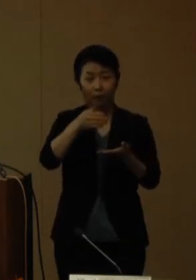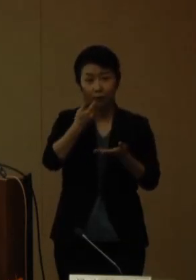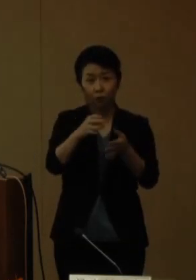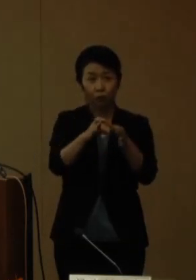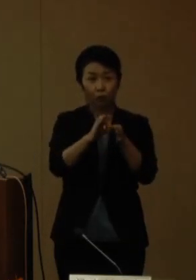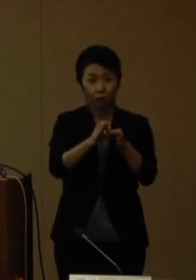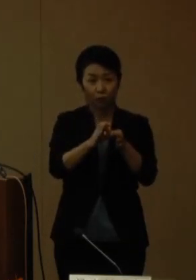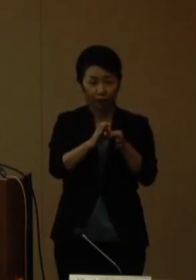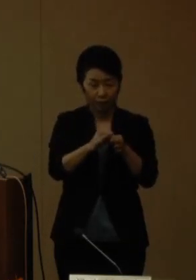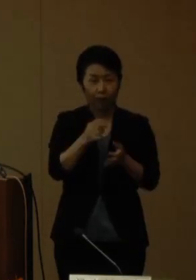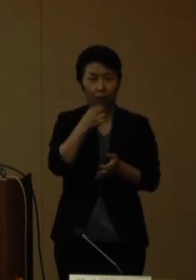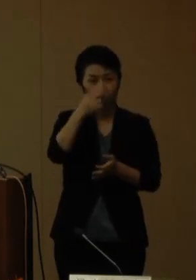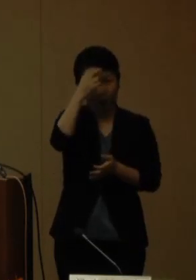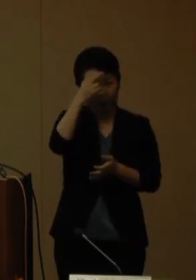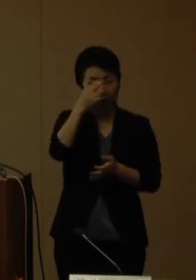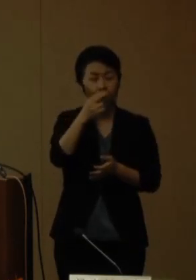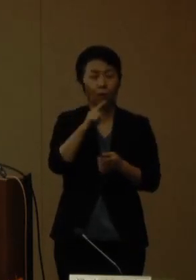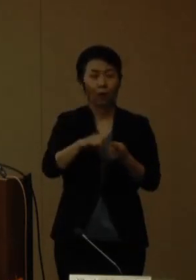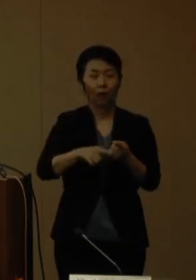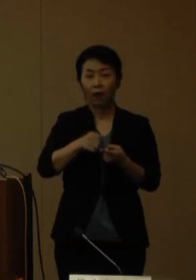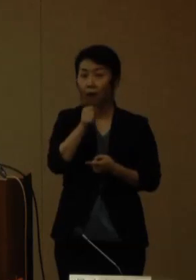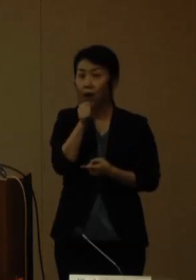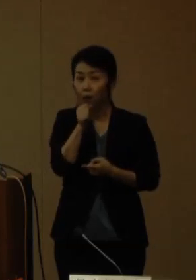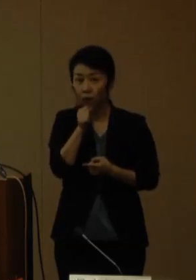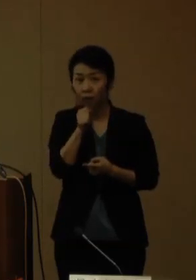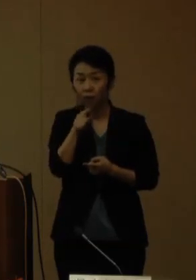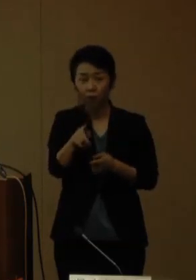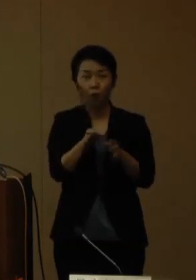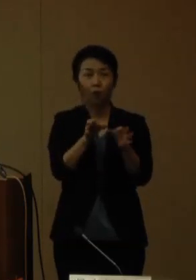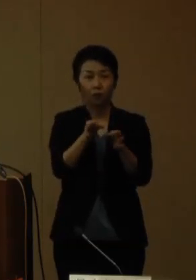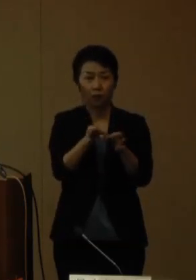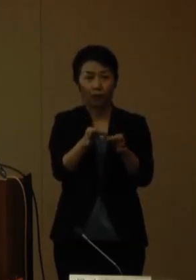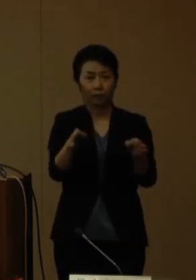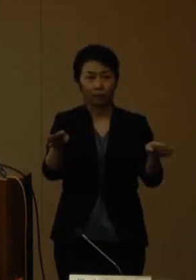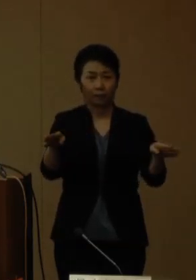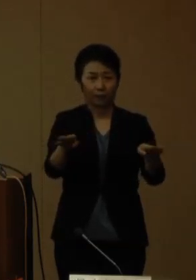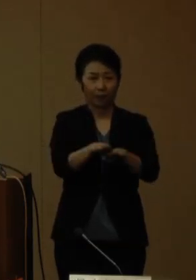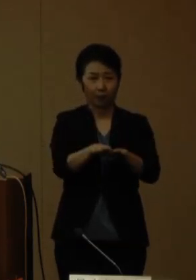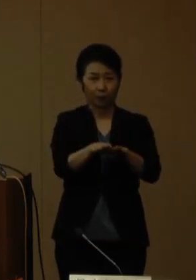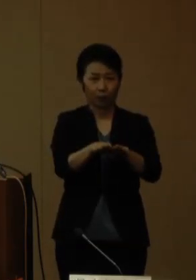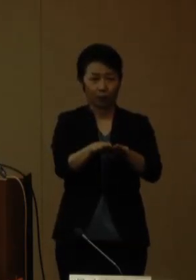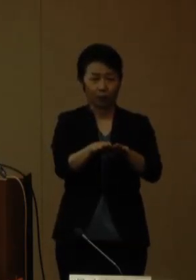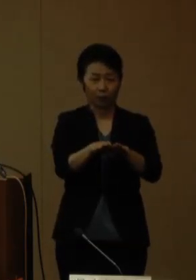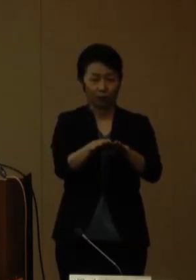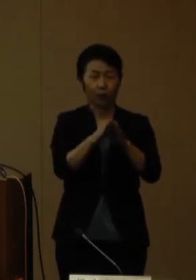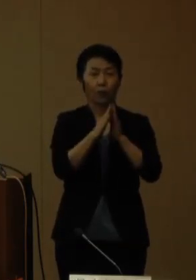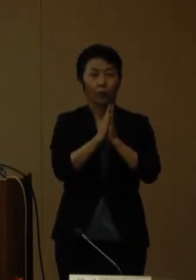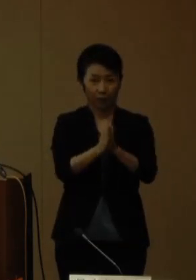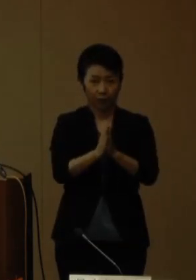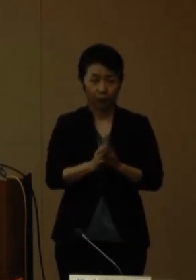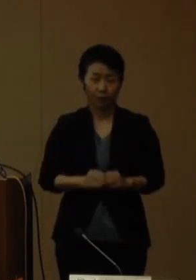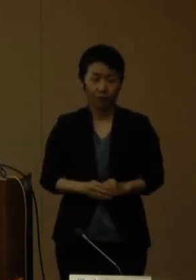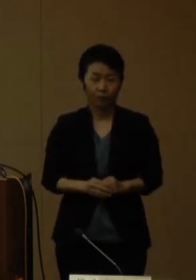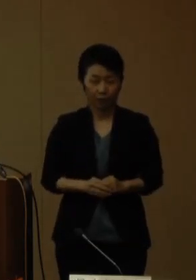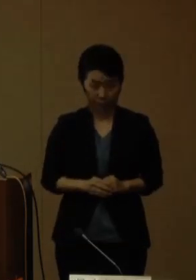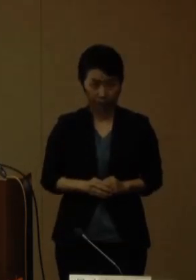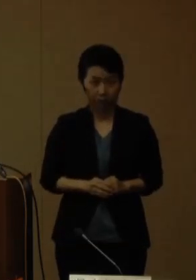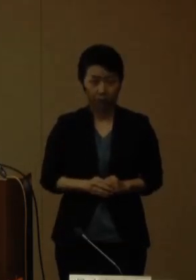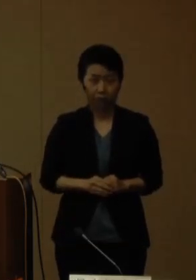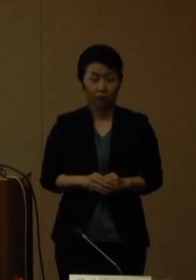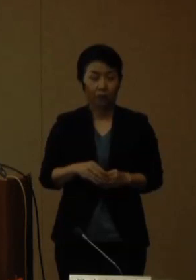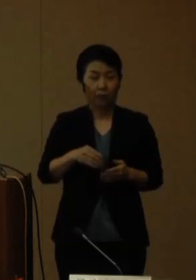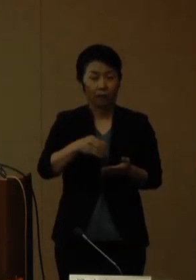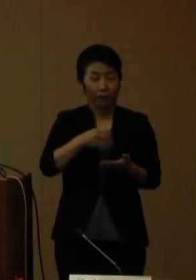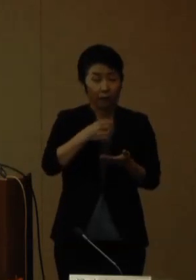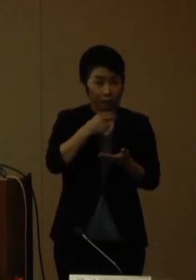の提供またはカラオケ設備を提供する飲食店は休業するよう要請いたします。酒類やカ